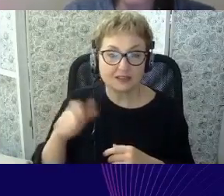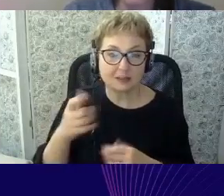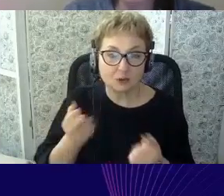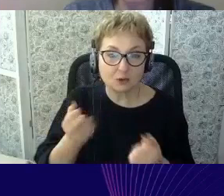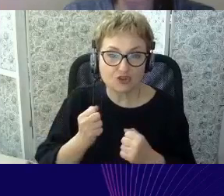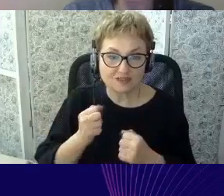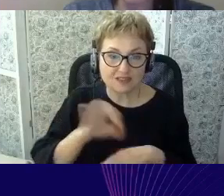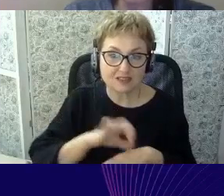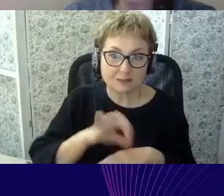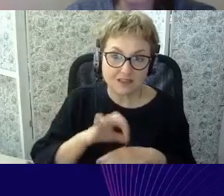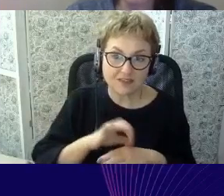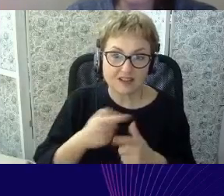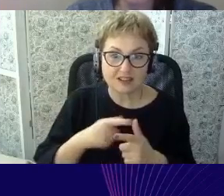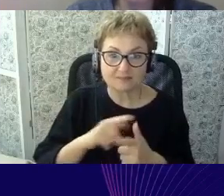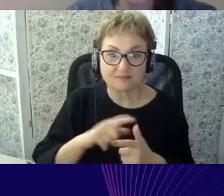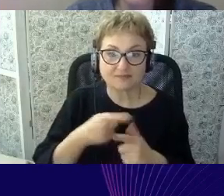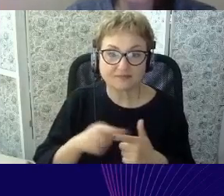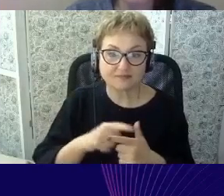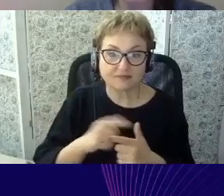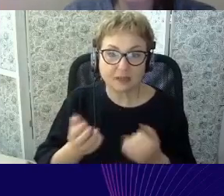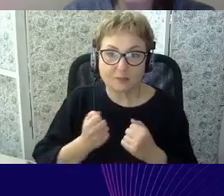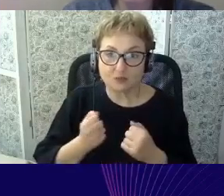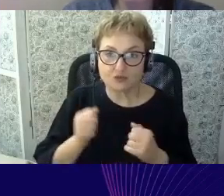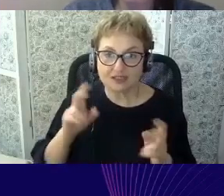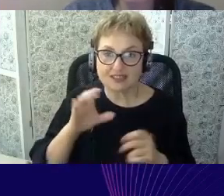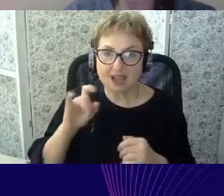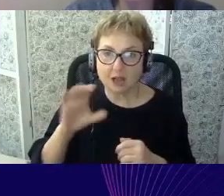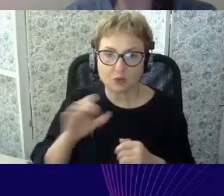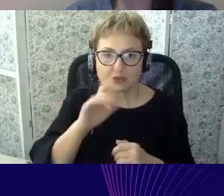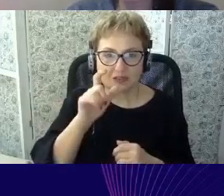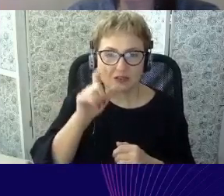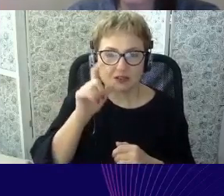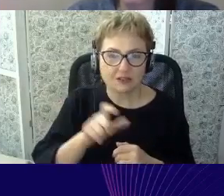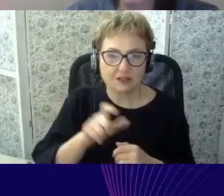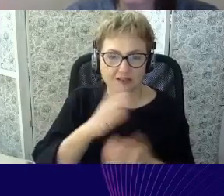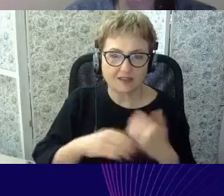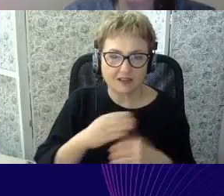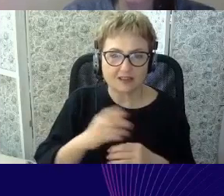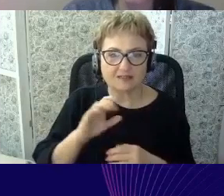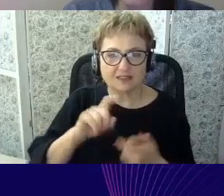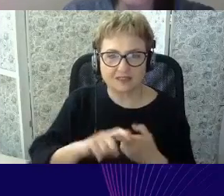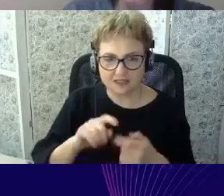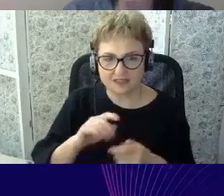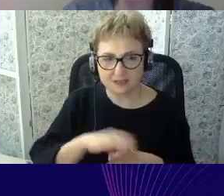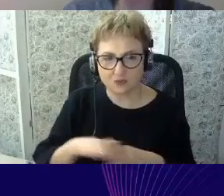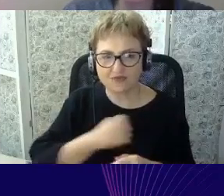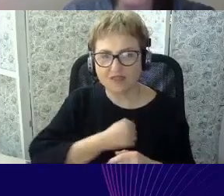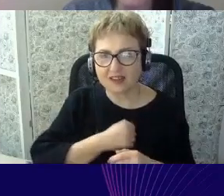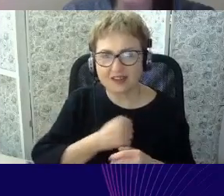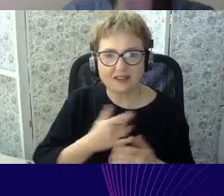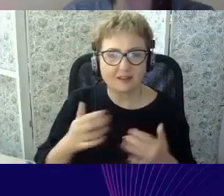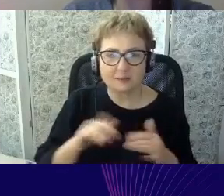получившие заболевание или получившие статус человека с инвалидностью в связи с осуществлением военных действий